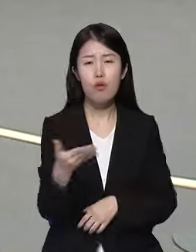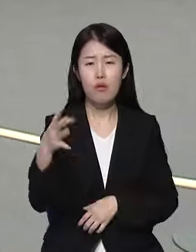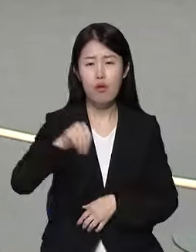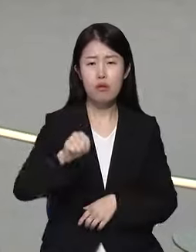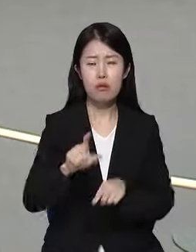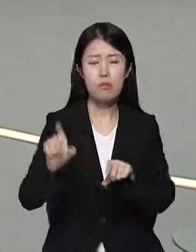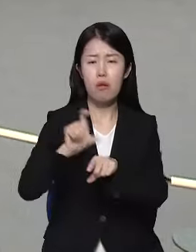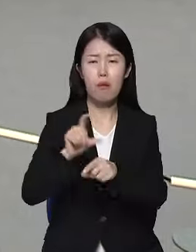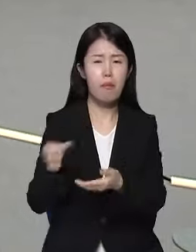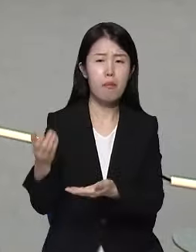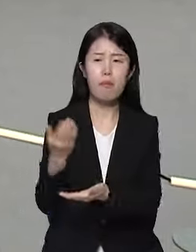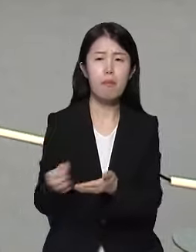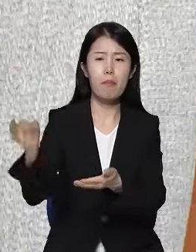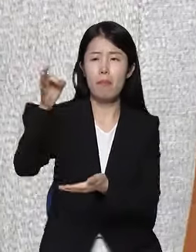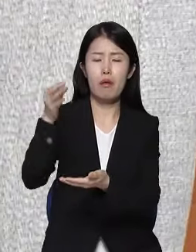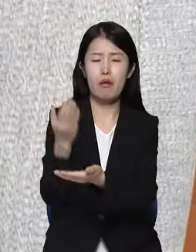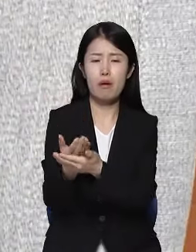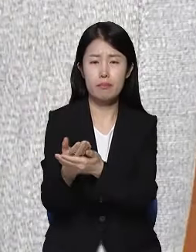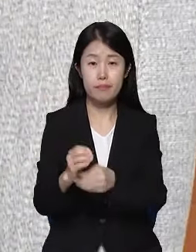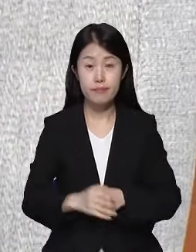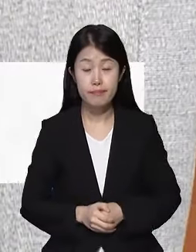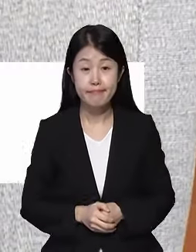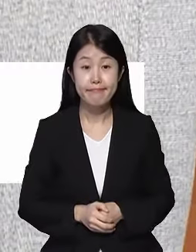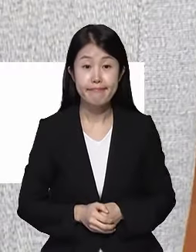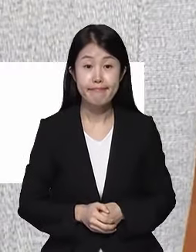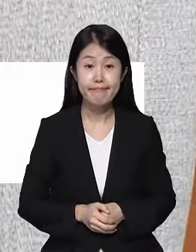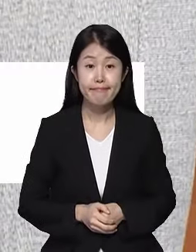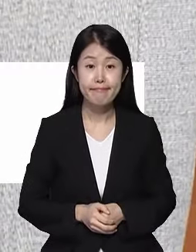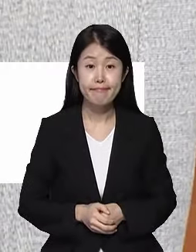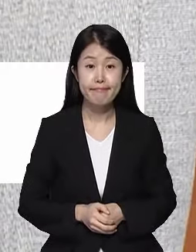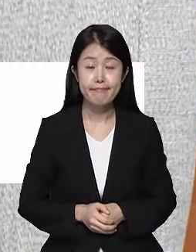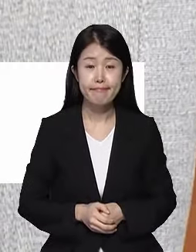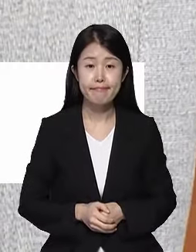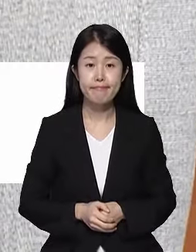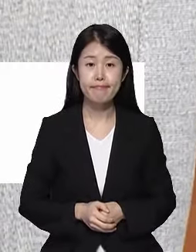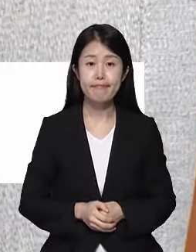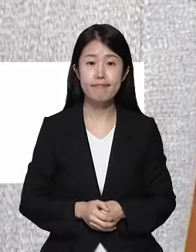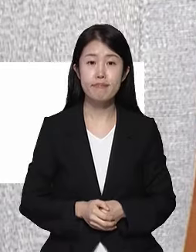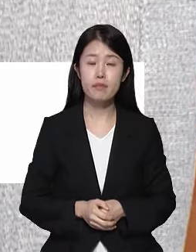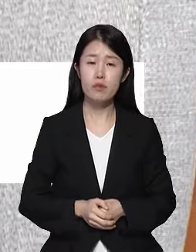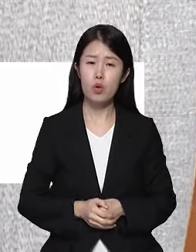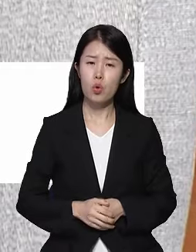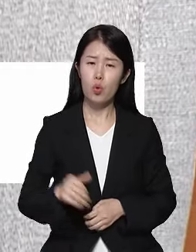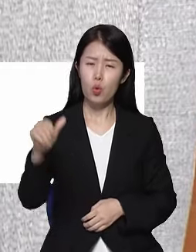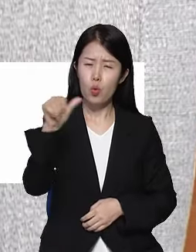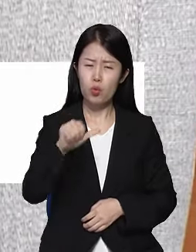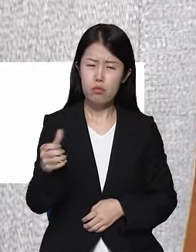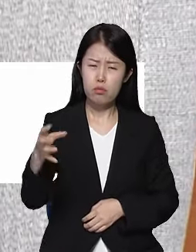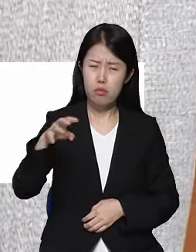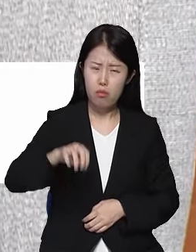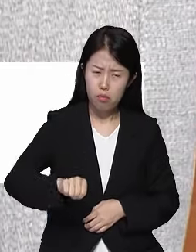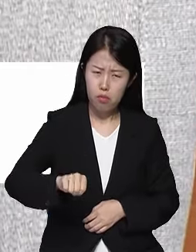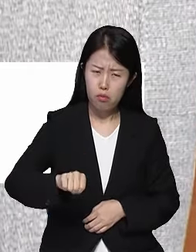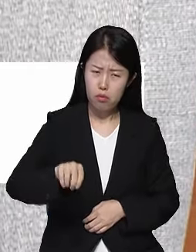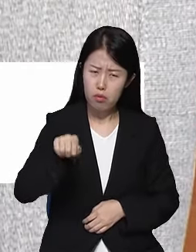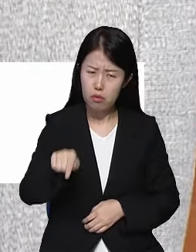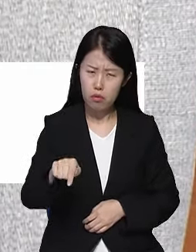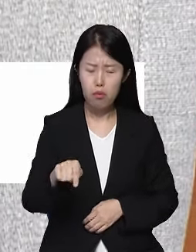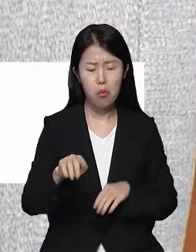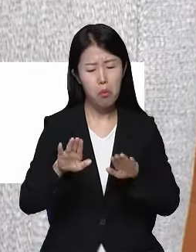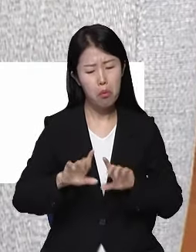요구했습니다. 5천억이 지금 금년보다 적게 될 상황이라 이렇게 되면은 지역 경제 자체가